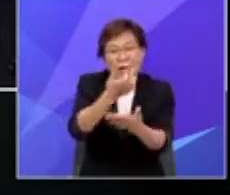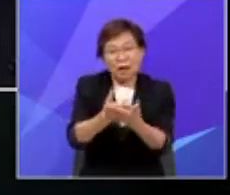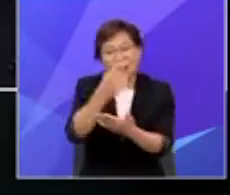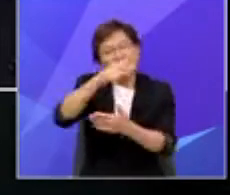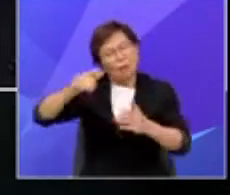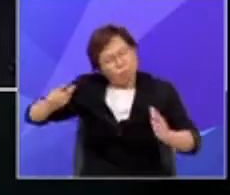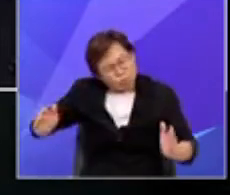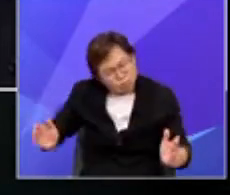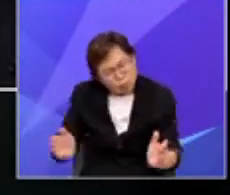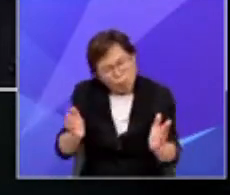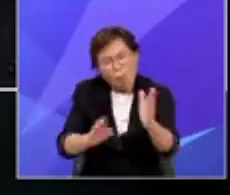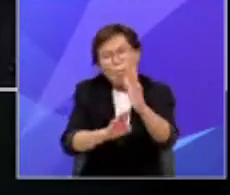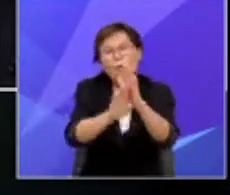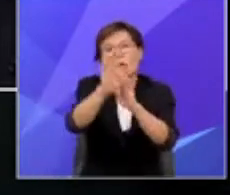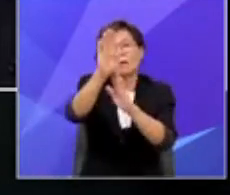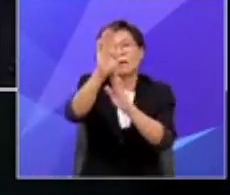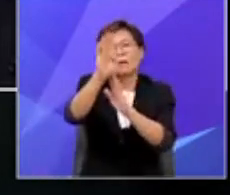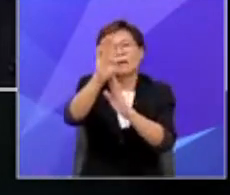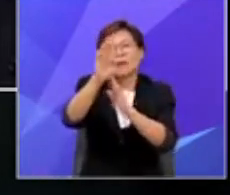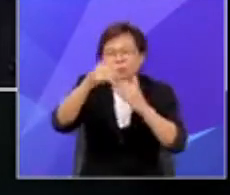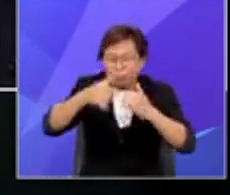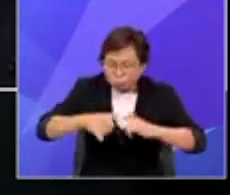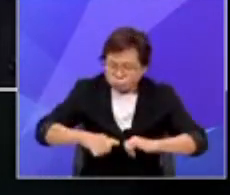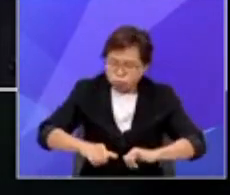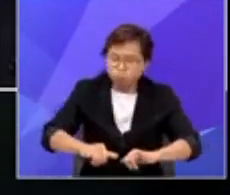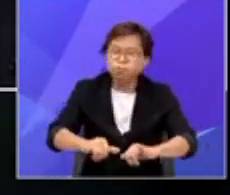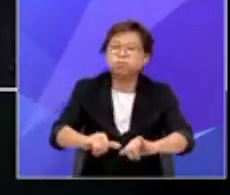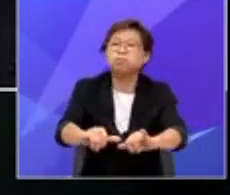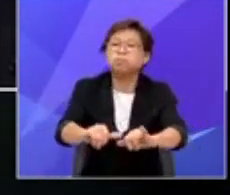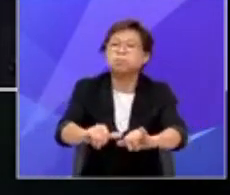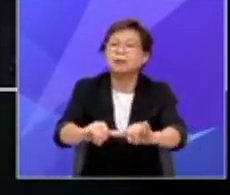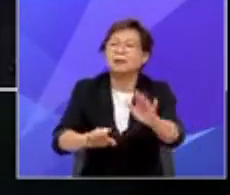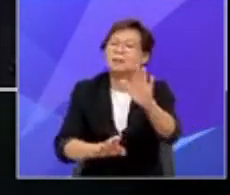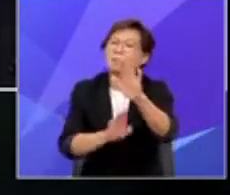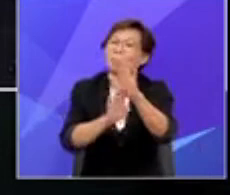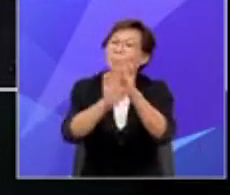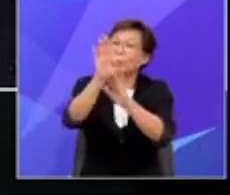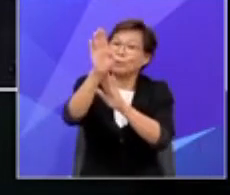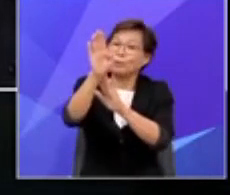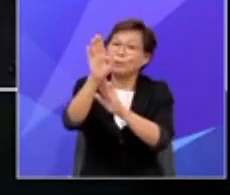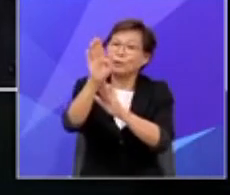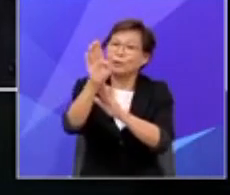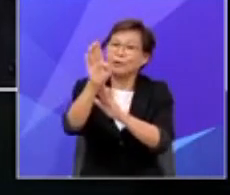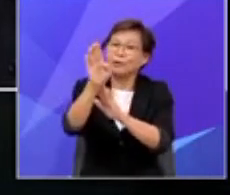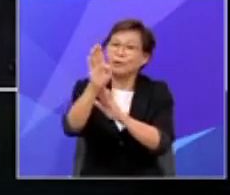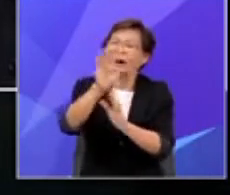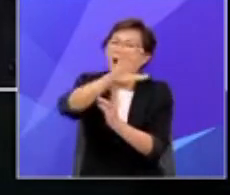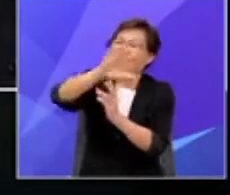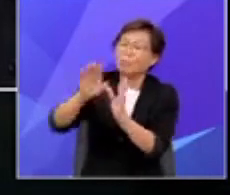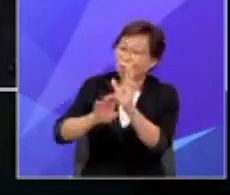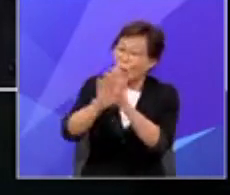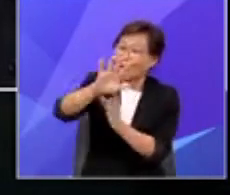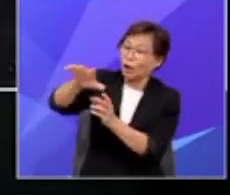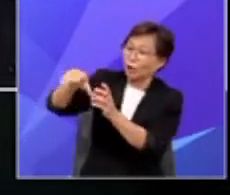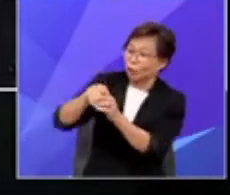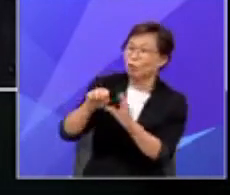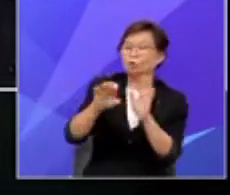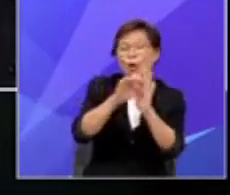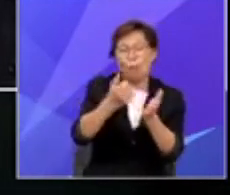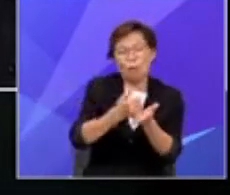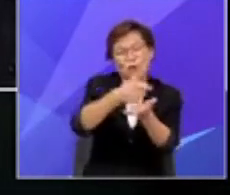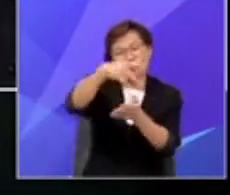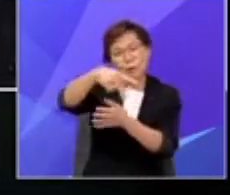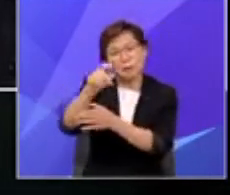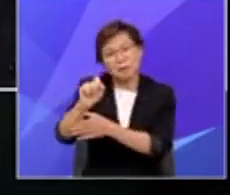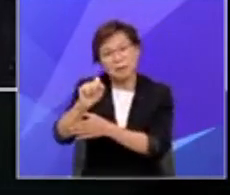untuk menggalakkan pembangunan ada Story dan pertumbuhan A itu xiv-a contohnya membantu